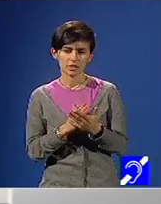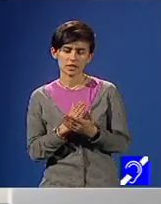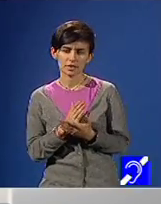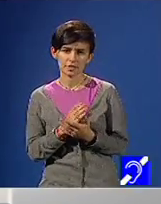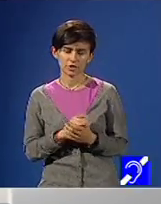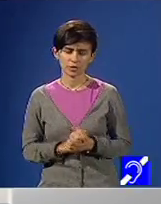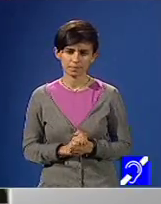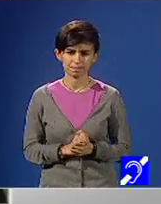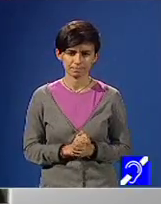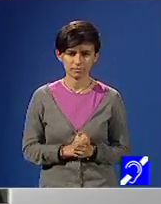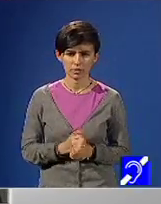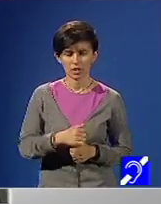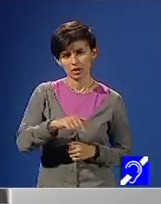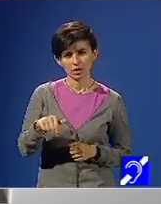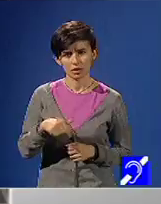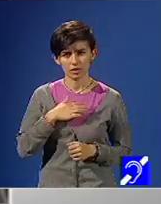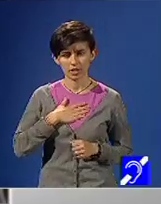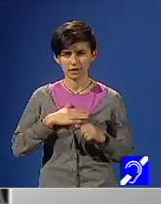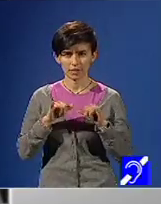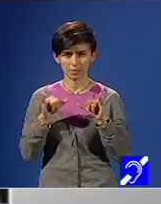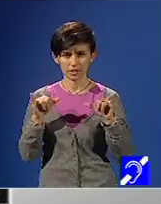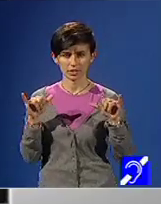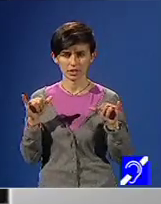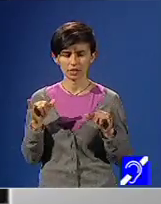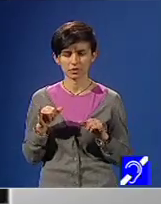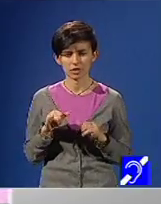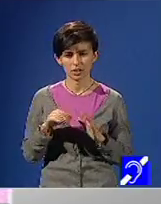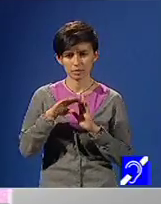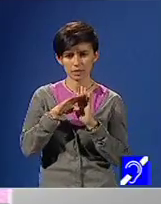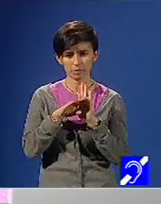continuare, însă ne dorim să dezvoltăm programul, ne dorim să